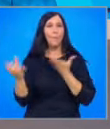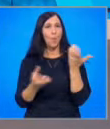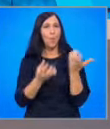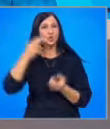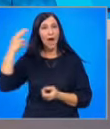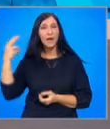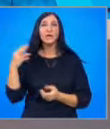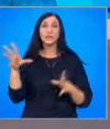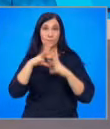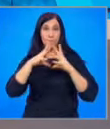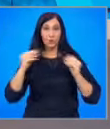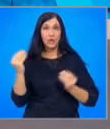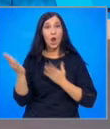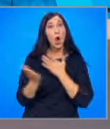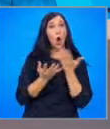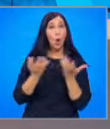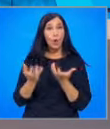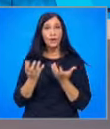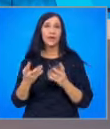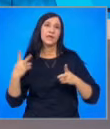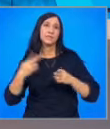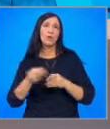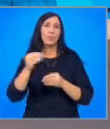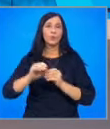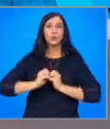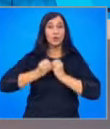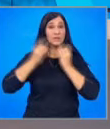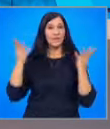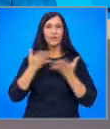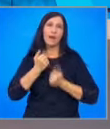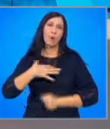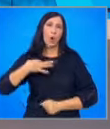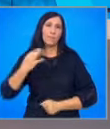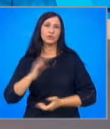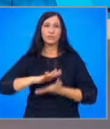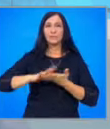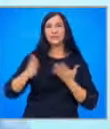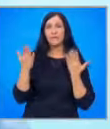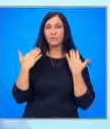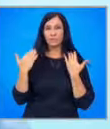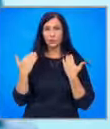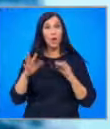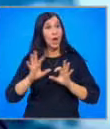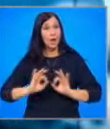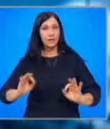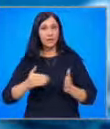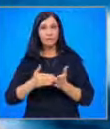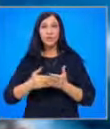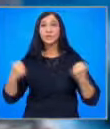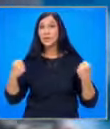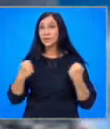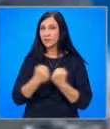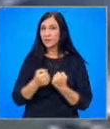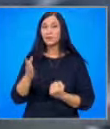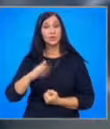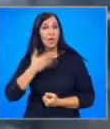са потушили огъня и предотвратили допълнителни взривове. Няма опасност от замърсяване на въздуха. Ясна ли е причината за